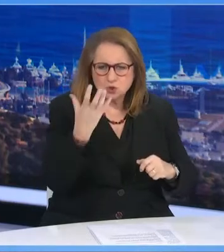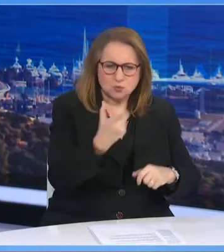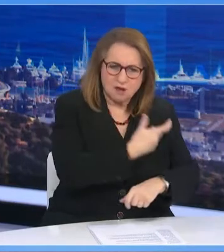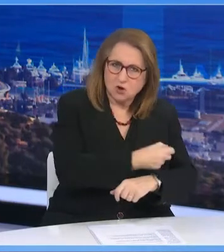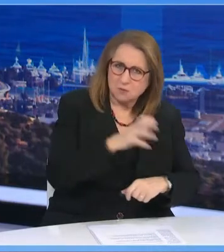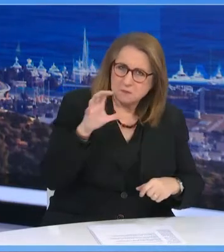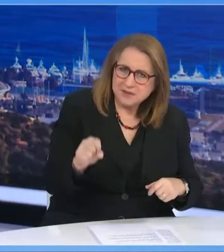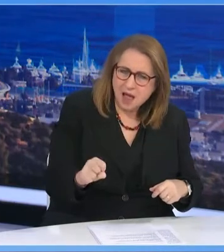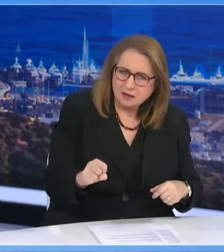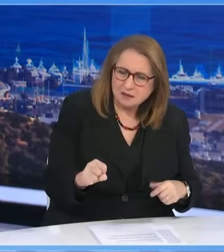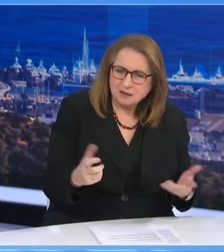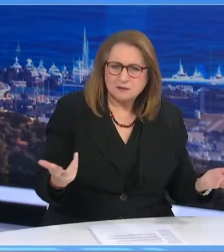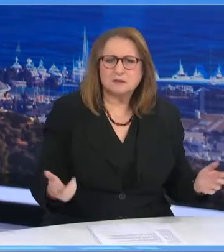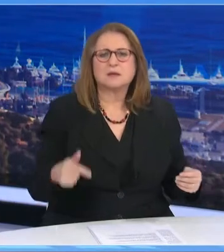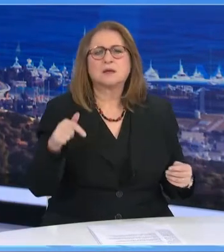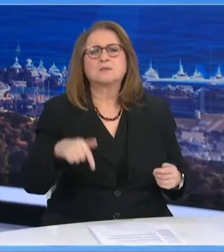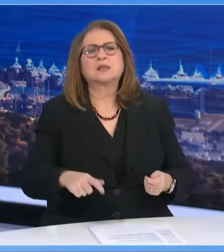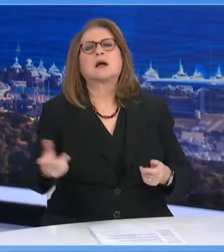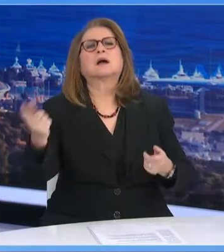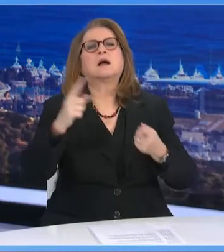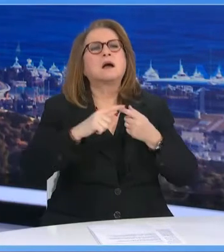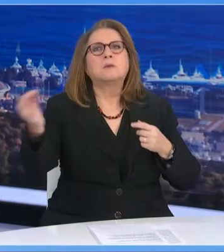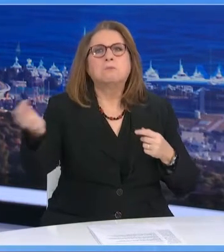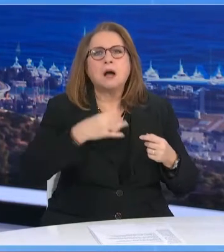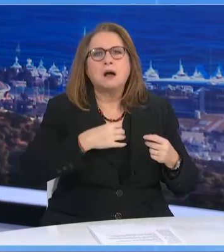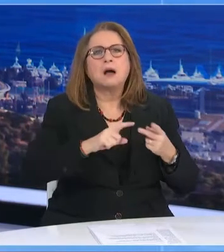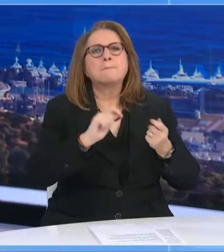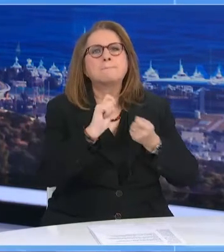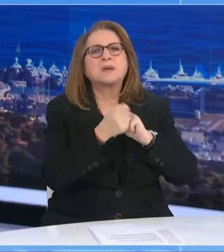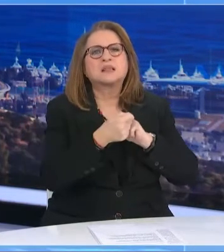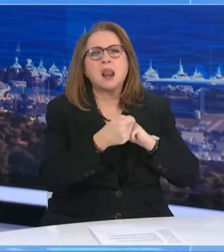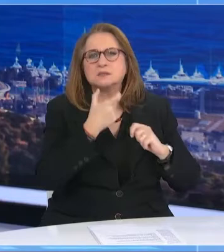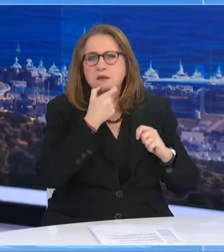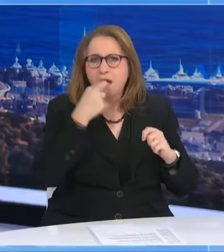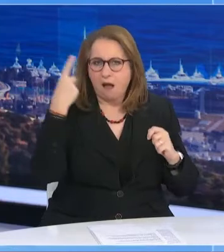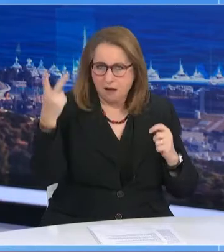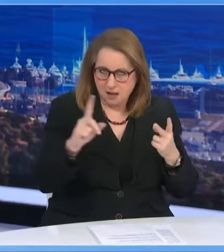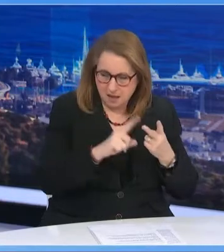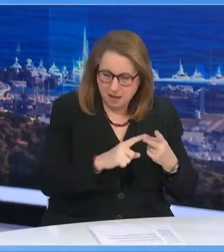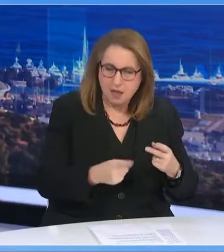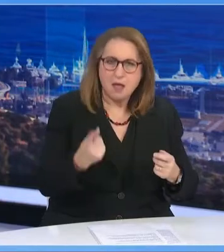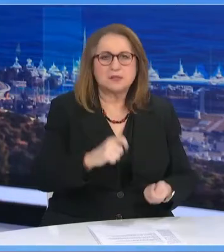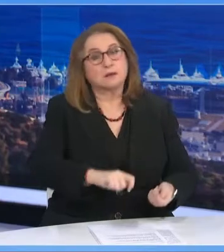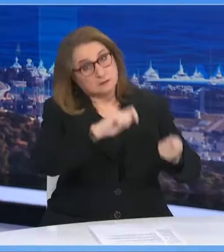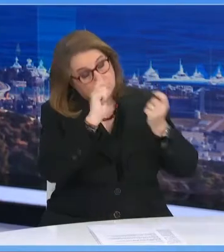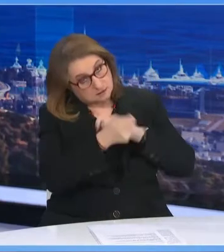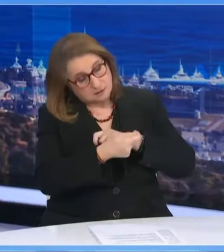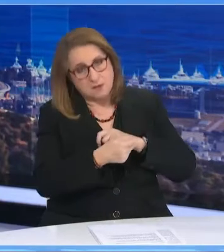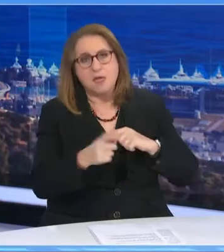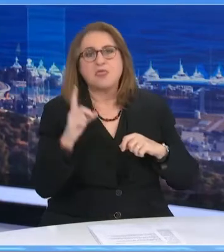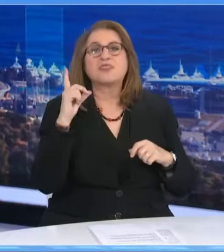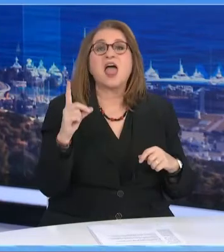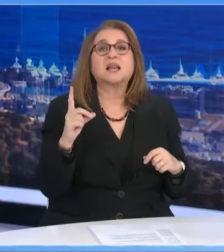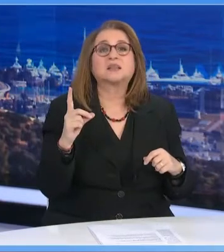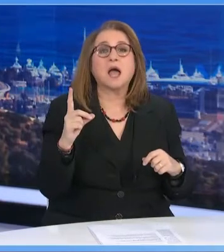εμφάνιση της μετάλλαξης της Βρετανικής και εν συνεχεία τους μετά από το Μάιο την μετάλλαξη Δέλτα που